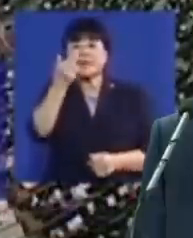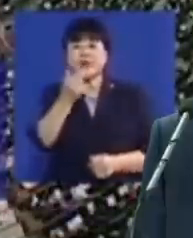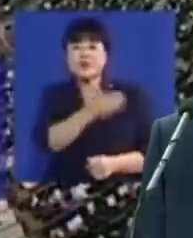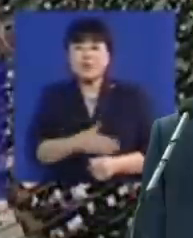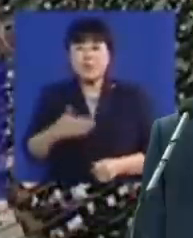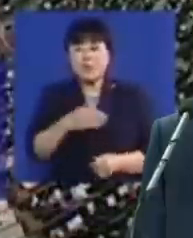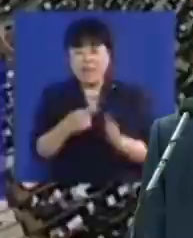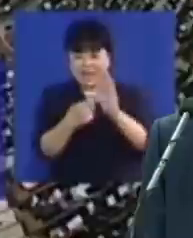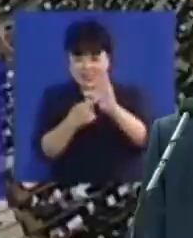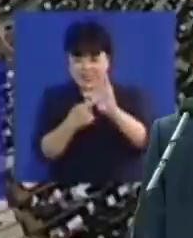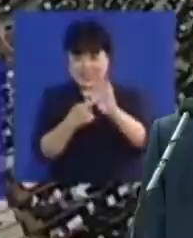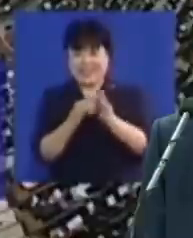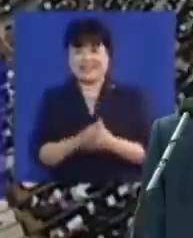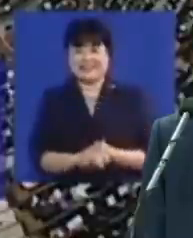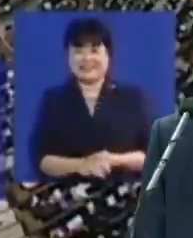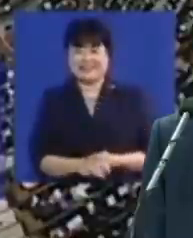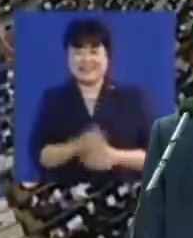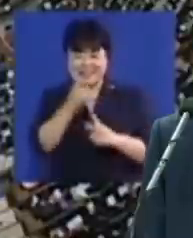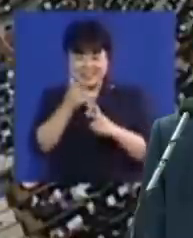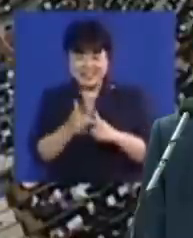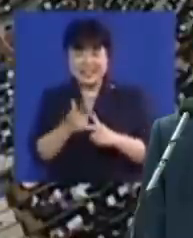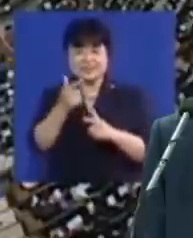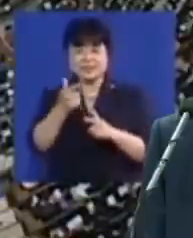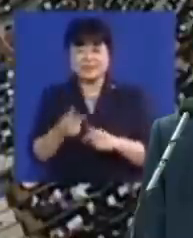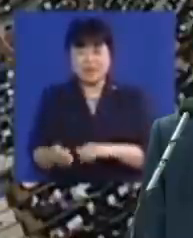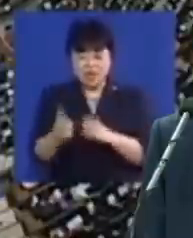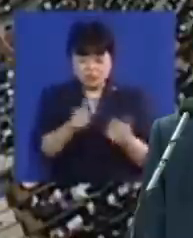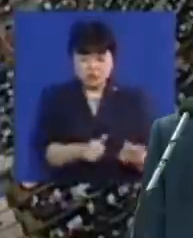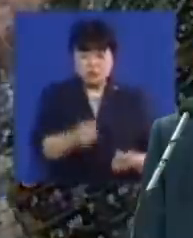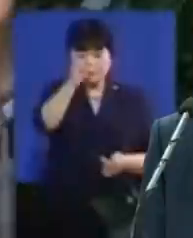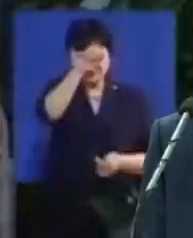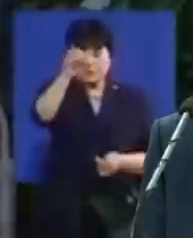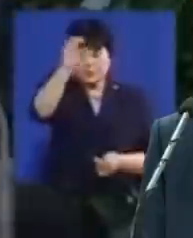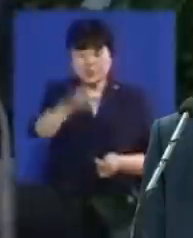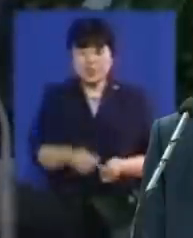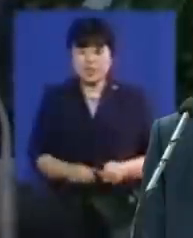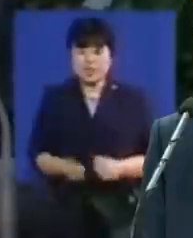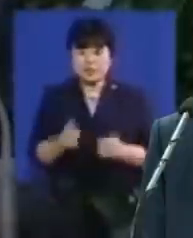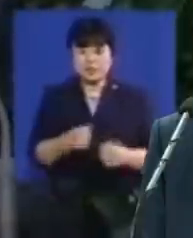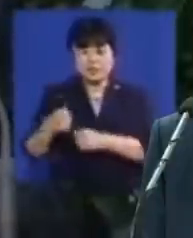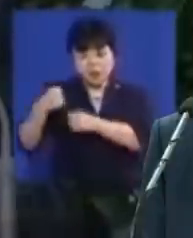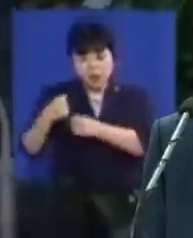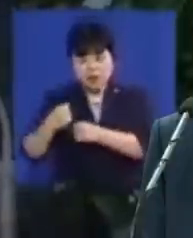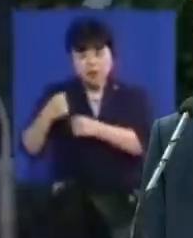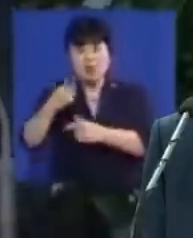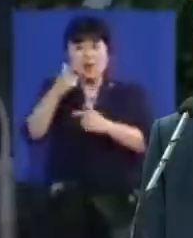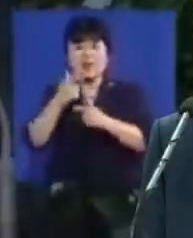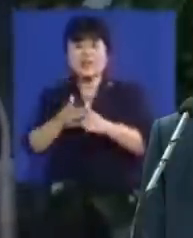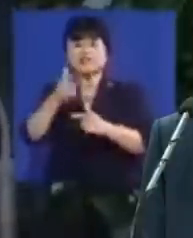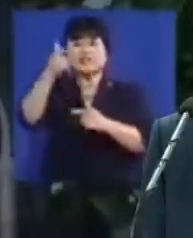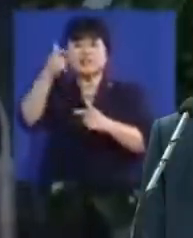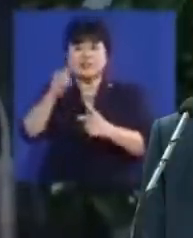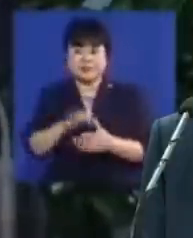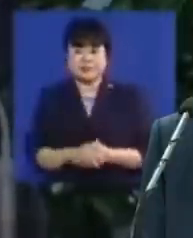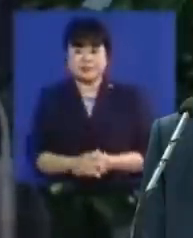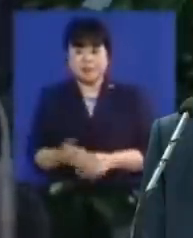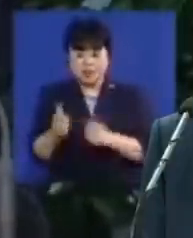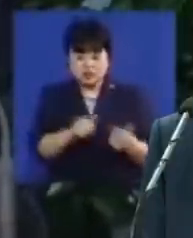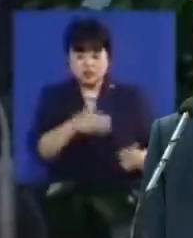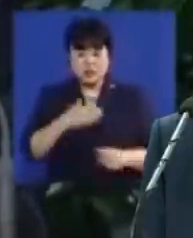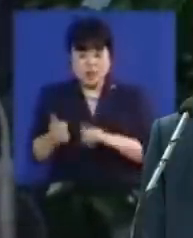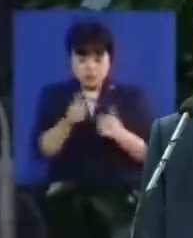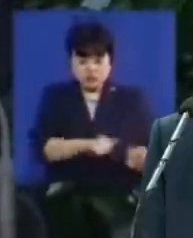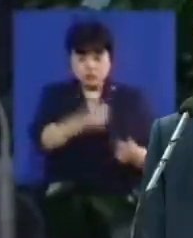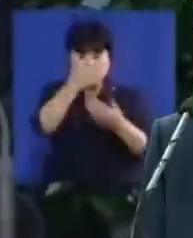몸에 나타나게 하려미라. 예수의 죽음, 십자가의 죽음을 내가 짊어진다는 것은 예수의 죽음 내